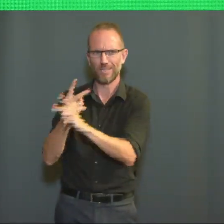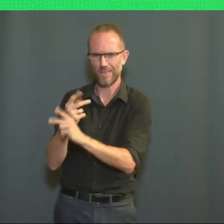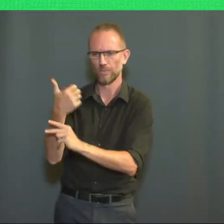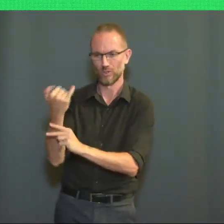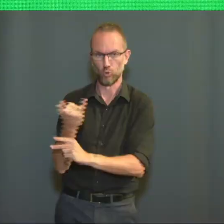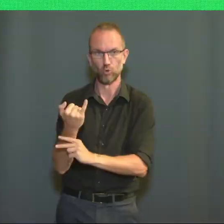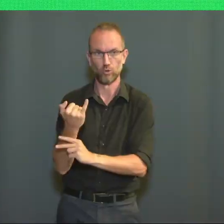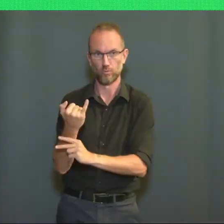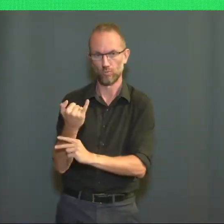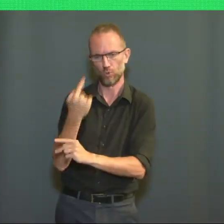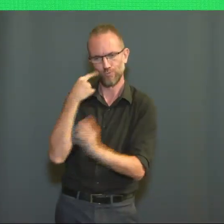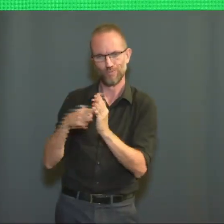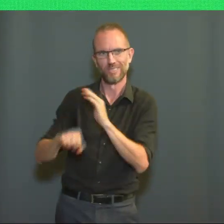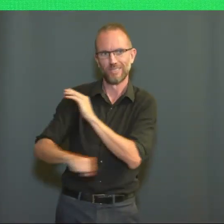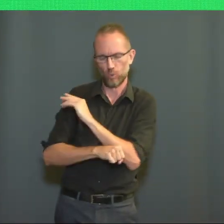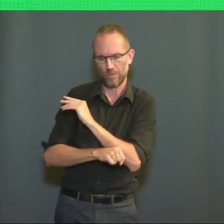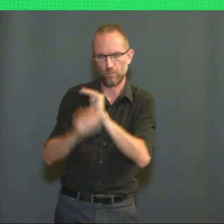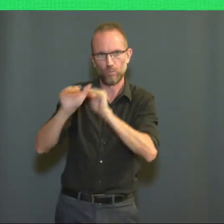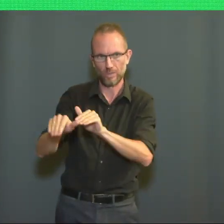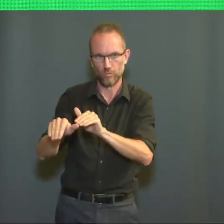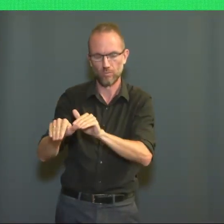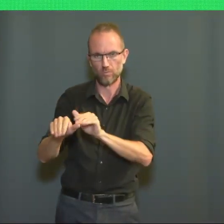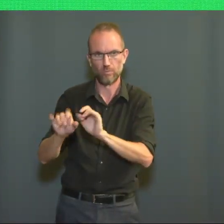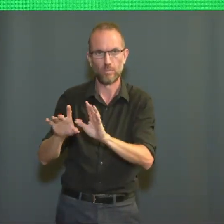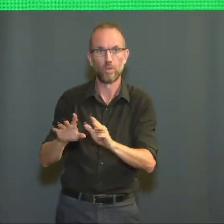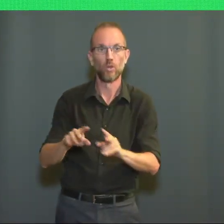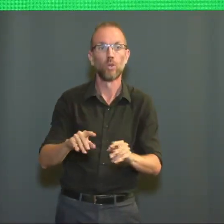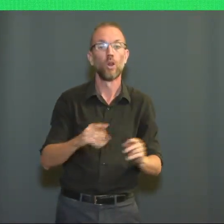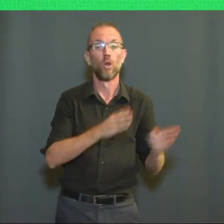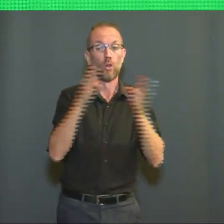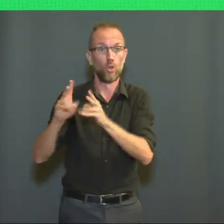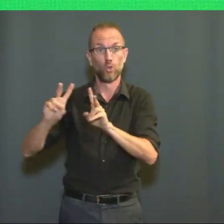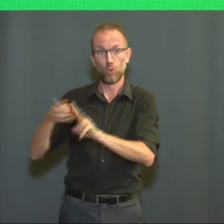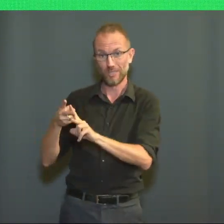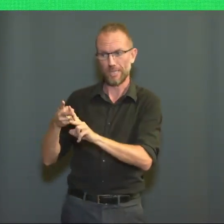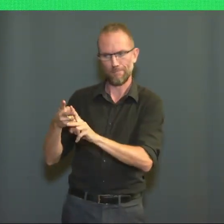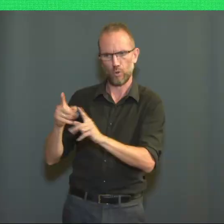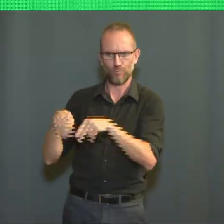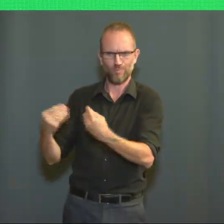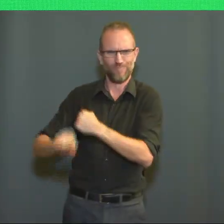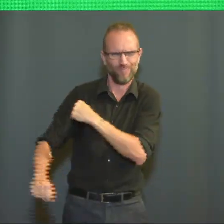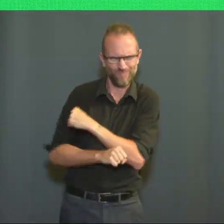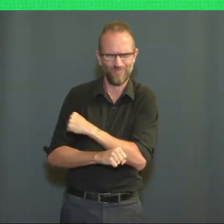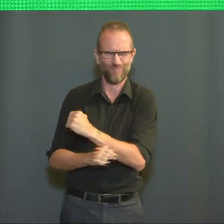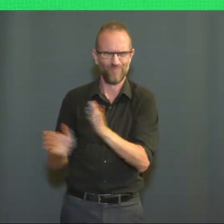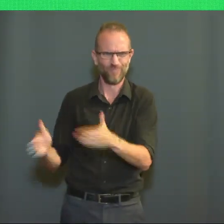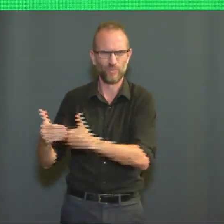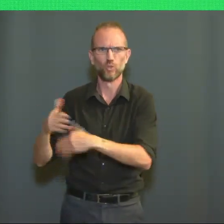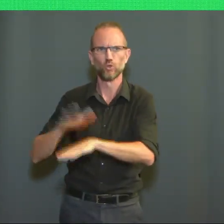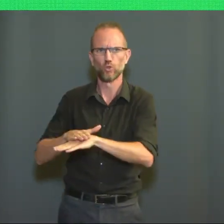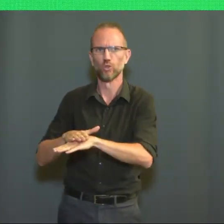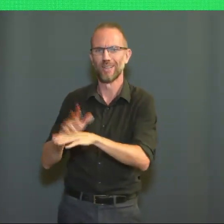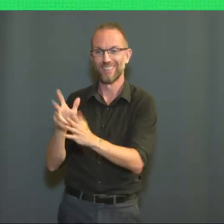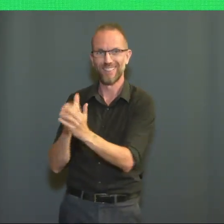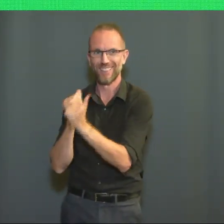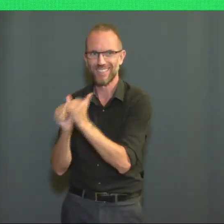coffre-fort où toutes les données concernant les tests et les gens qui sont testés positifs et donc